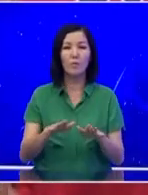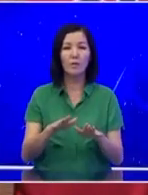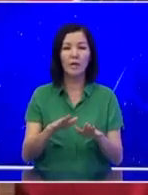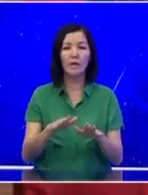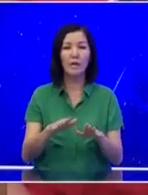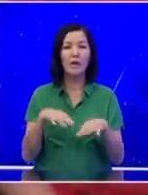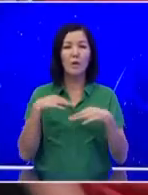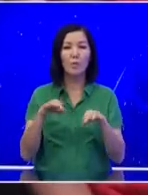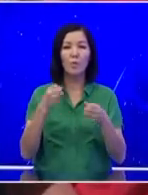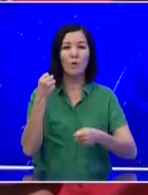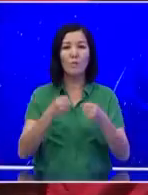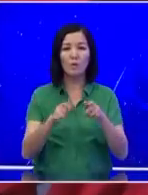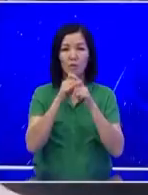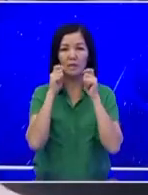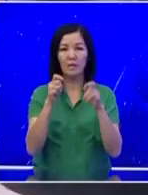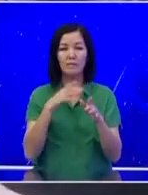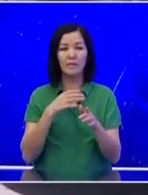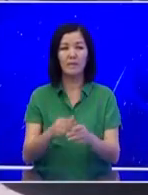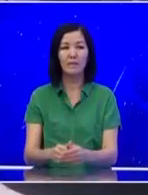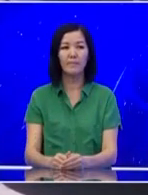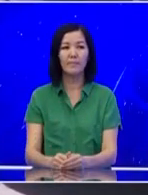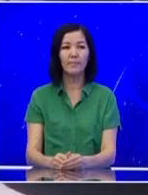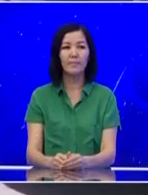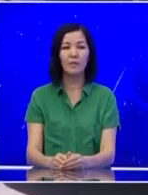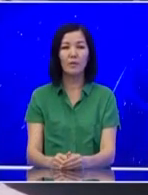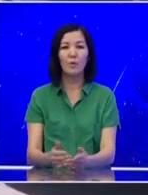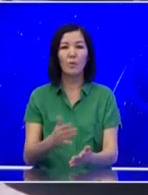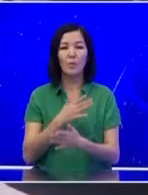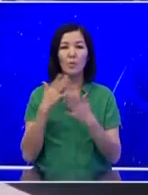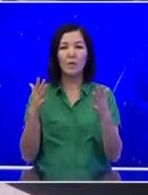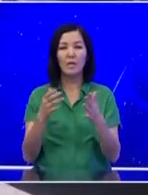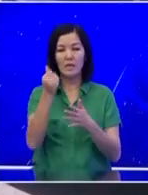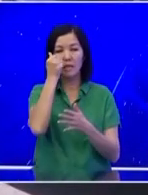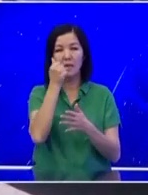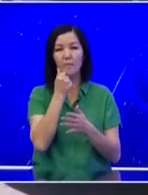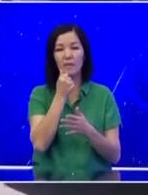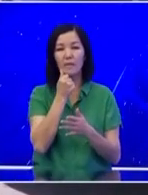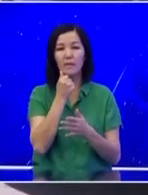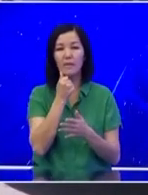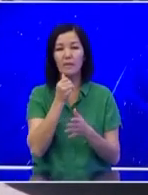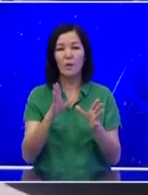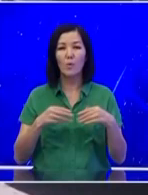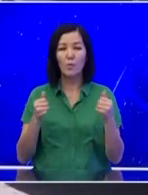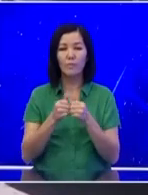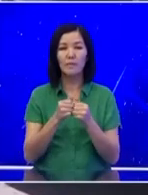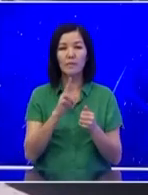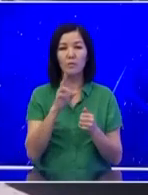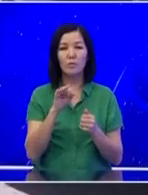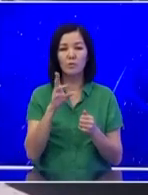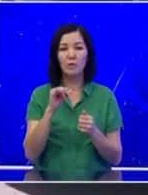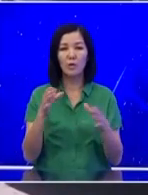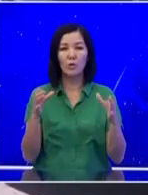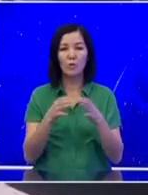минивеннің кілтін табыстады. Үлкен рахмет айтам өз атымнан, отбасын атымнан, жәнегі мына Куста Групп компаниясына,